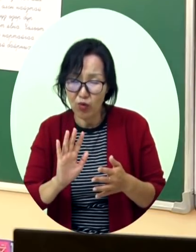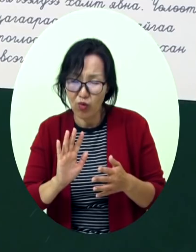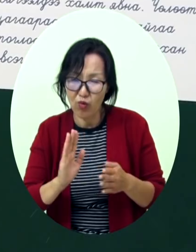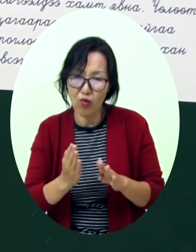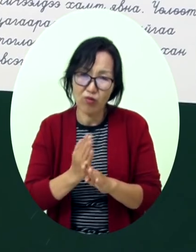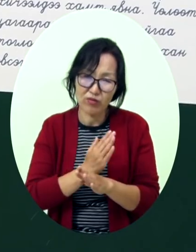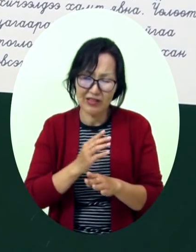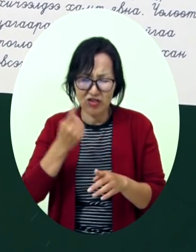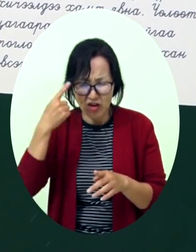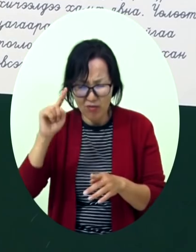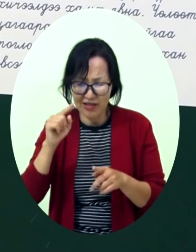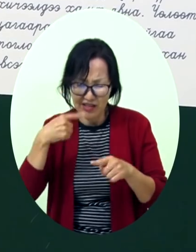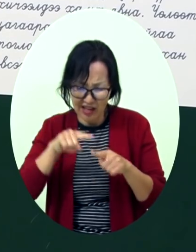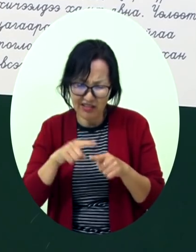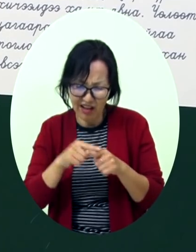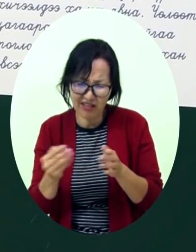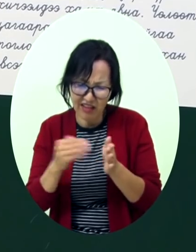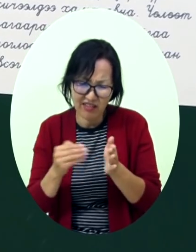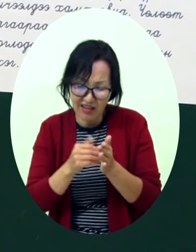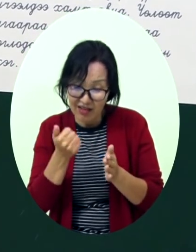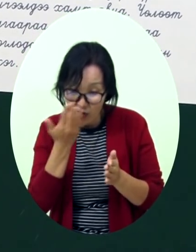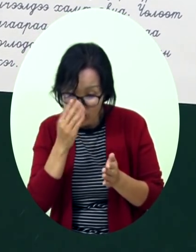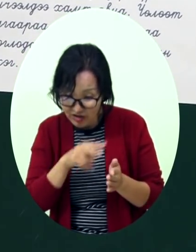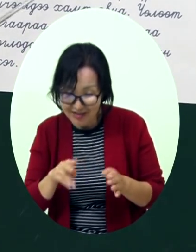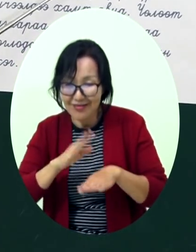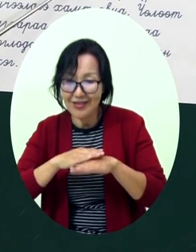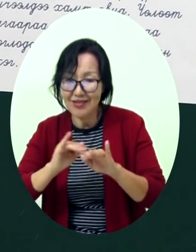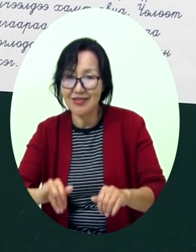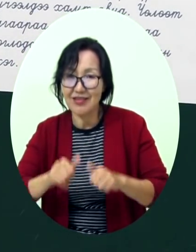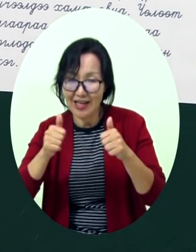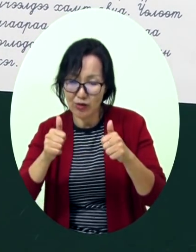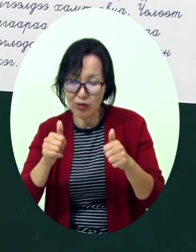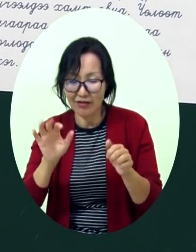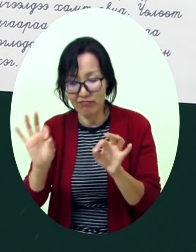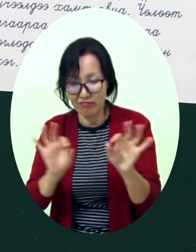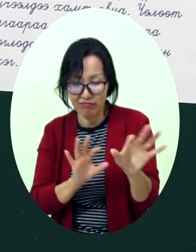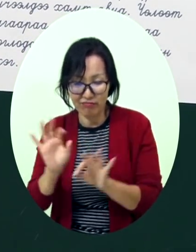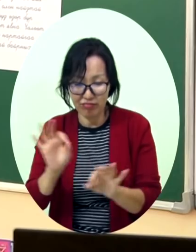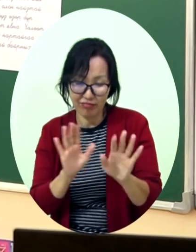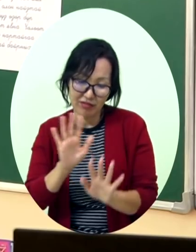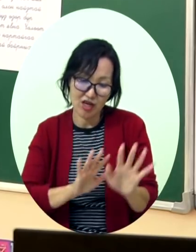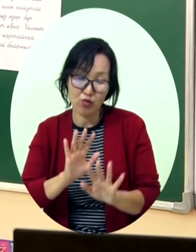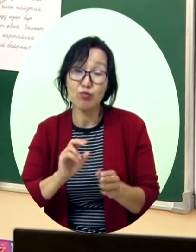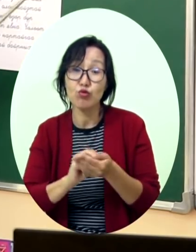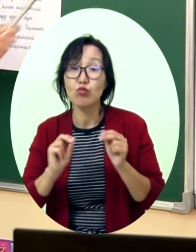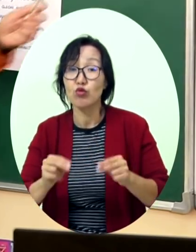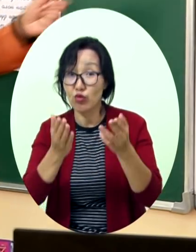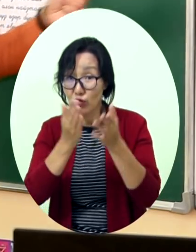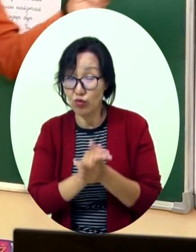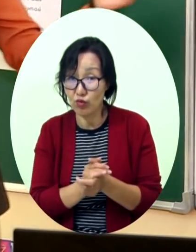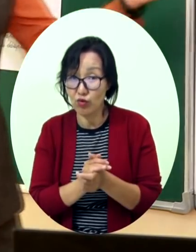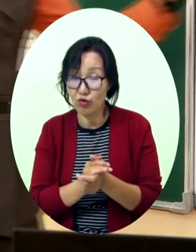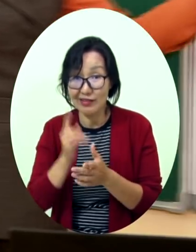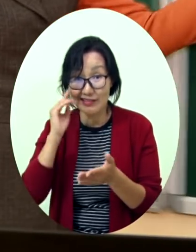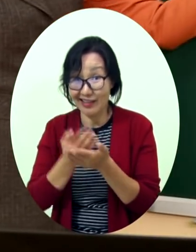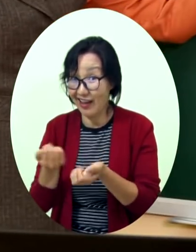нар зохион бичсэн ихээ дахин дахин уншиж засан сайжруулж бичиж сэрүүлэн бичиж болох юм шүү гэдэг санааг энд харлаа.